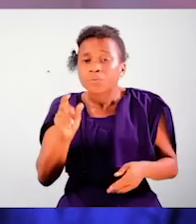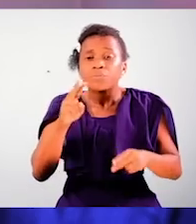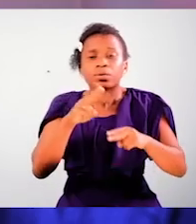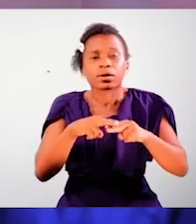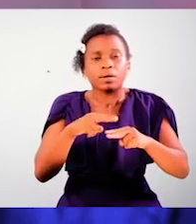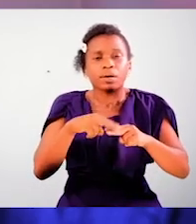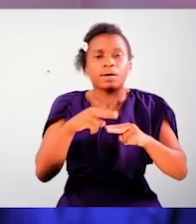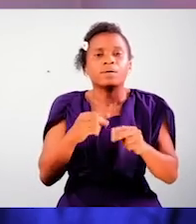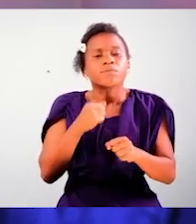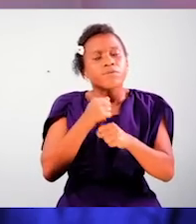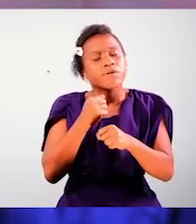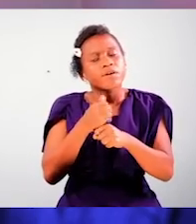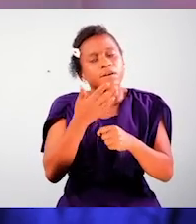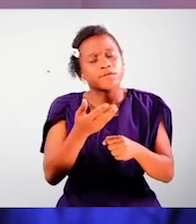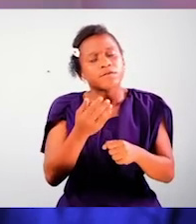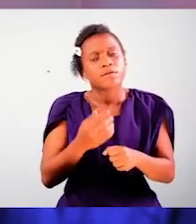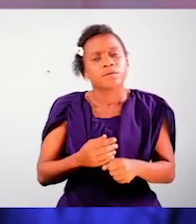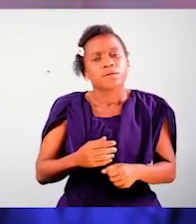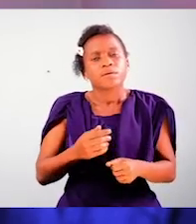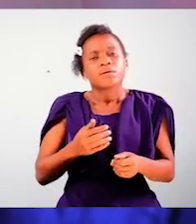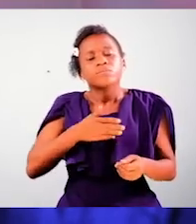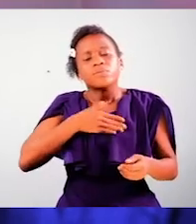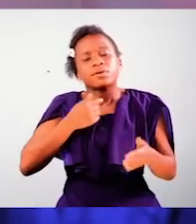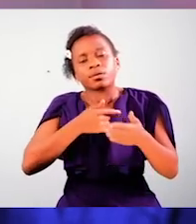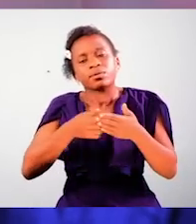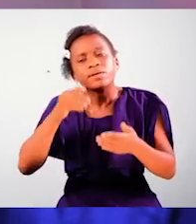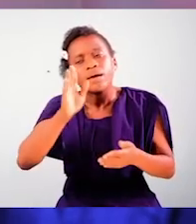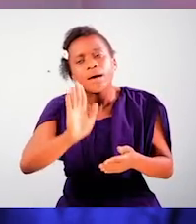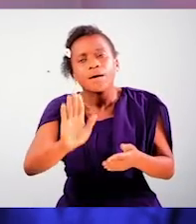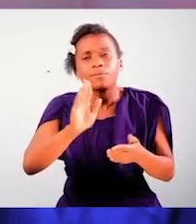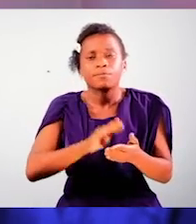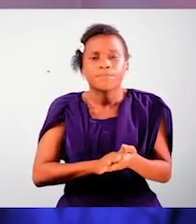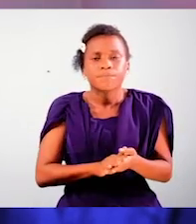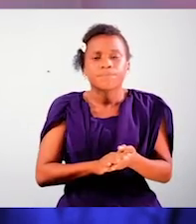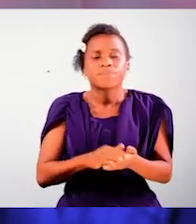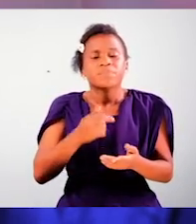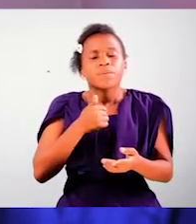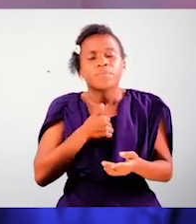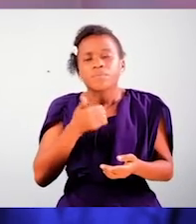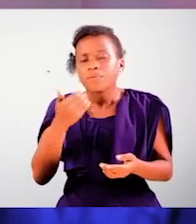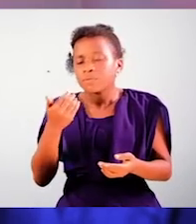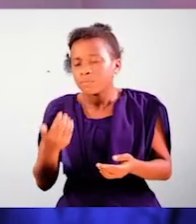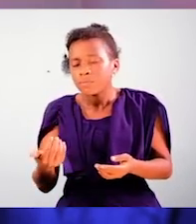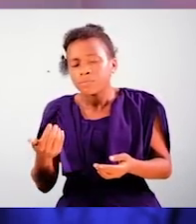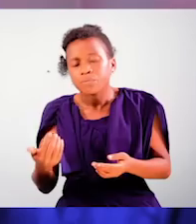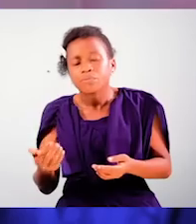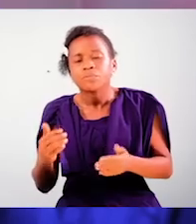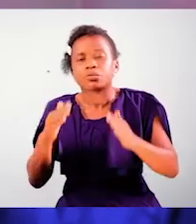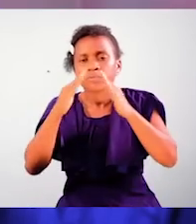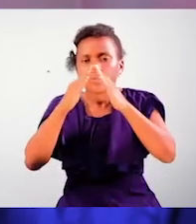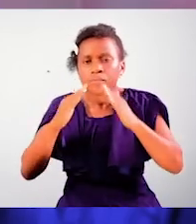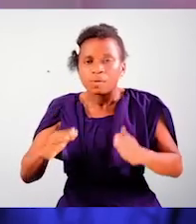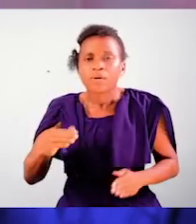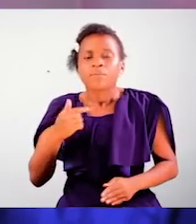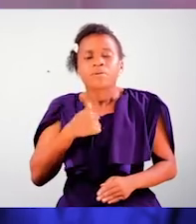majina ya wale watu wanaotuibia sisi wa Tanzania. Leo mimi na watoto mle ndani kitu kimeibiwa. Nataka nijue ni mtoto gani